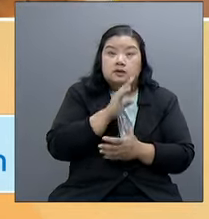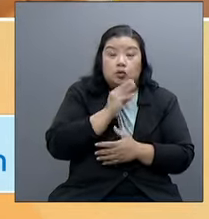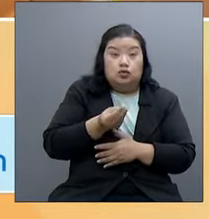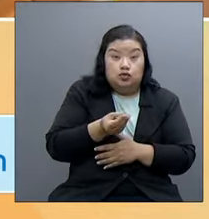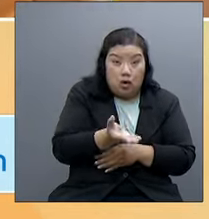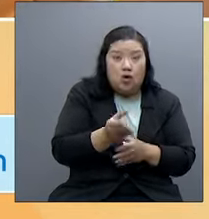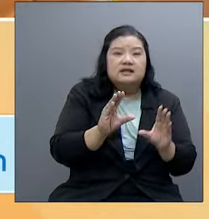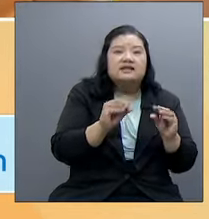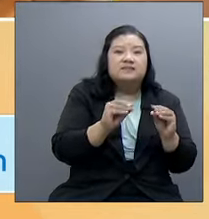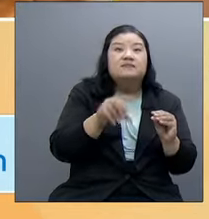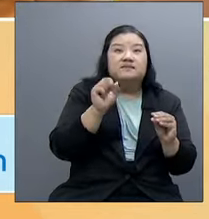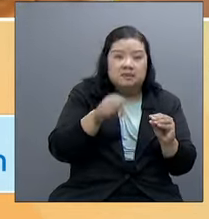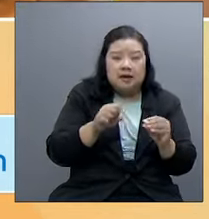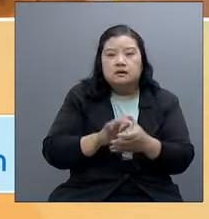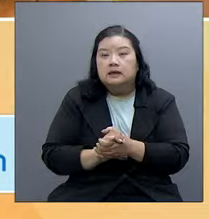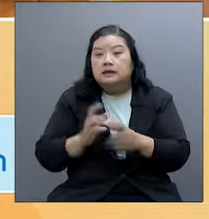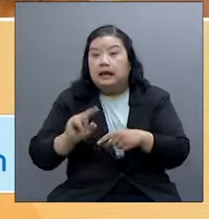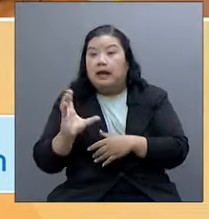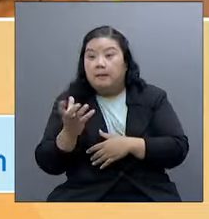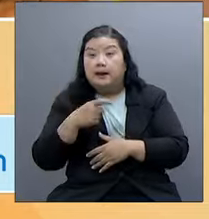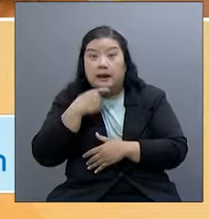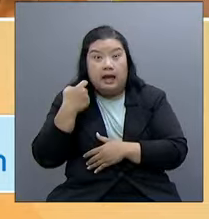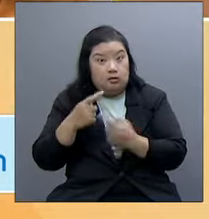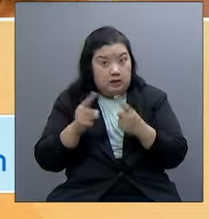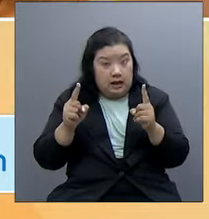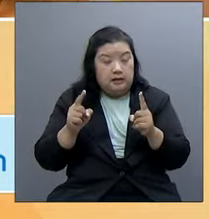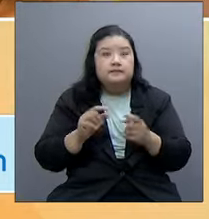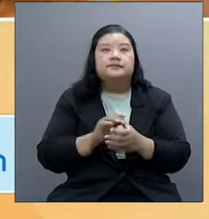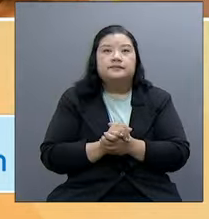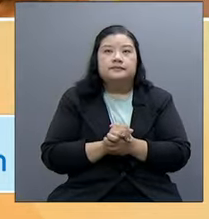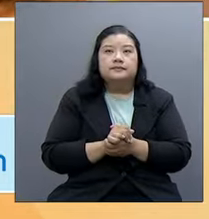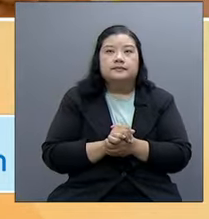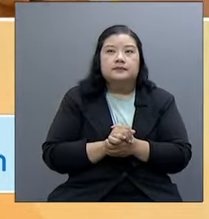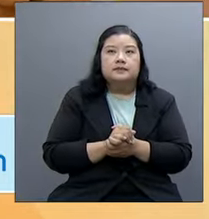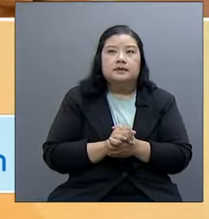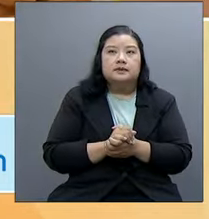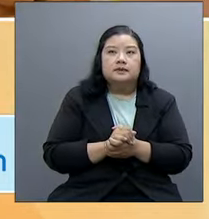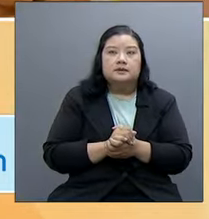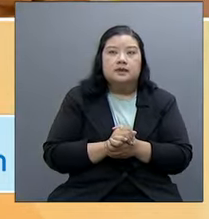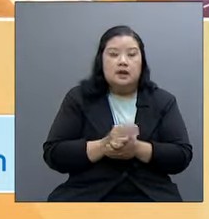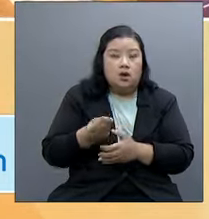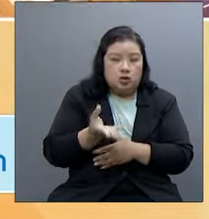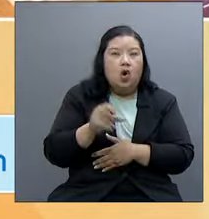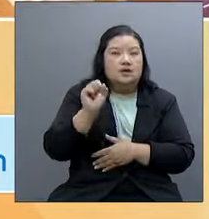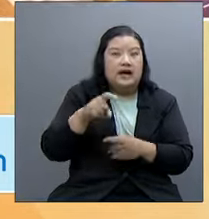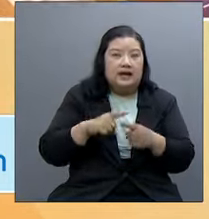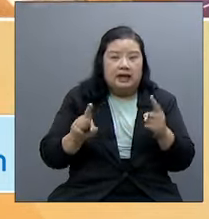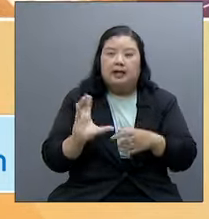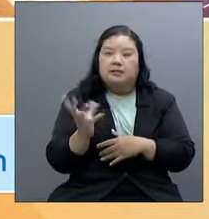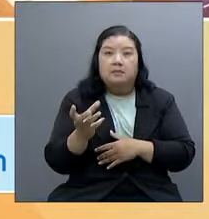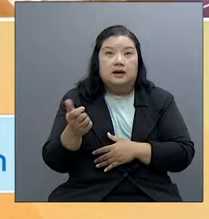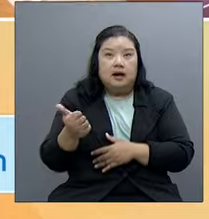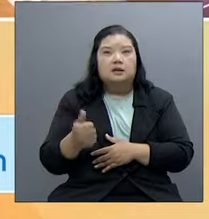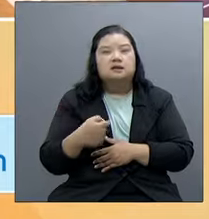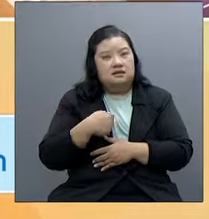ถ้ดมจะต่างกแต่ว่าอย่น้อยครึงทาง ทอดแน้มนจริ แต่ขอสลดน้มออกนิหน่งอะไร Verantwortung ค่ข ถูใจ